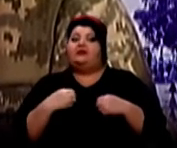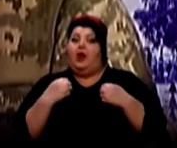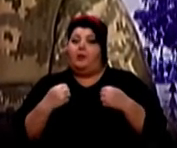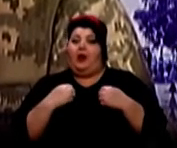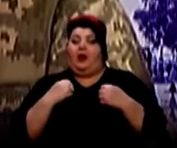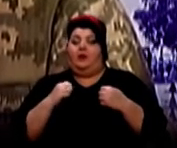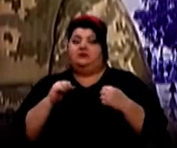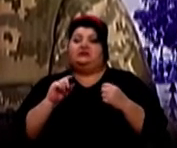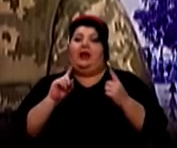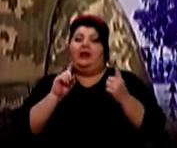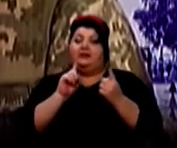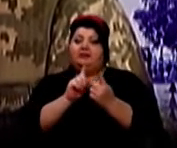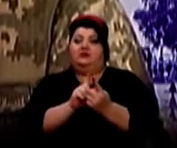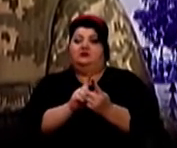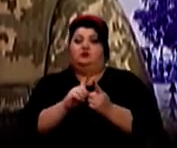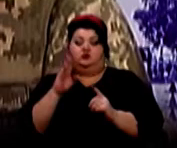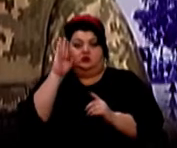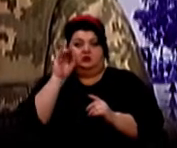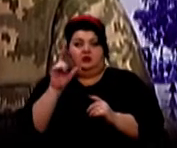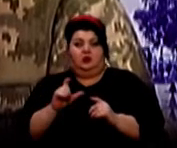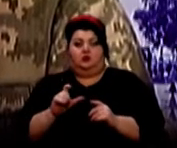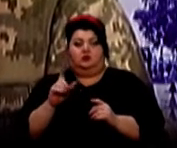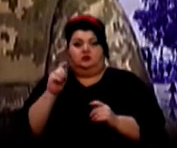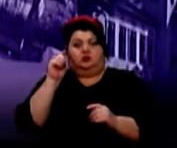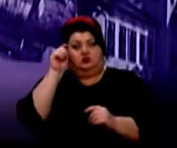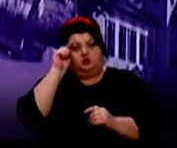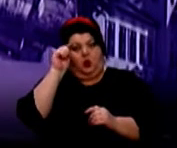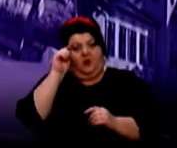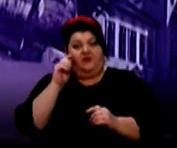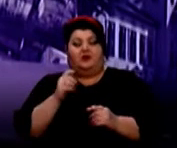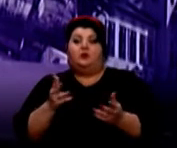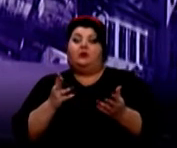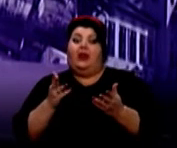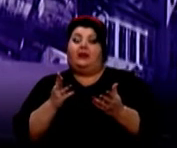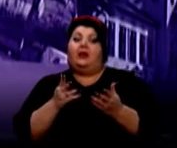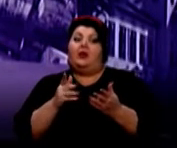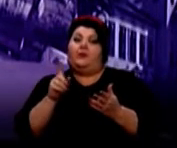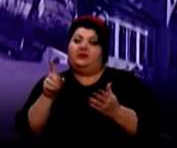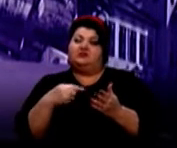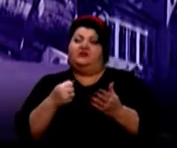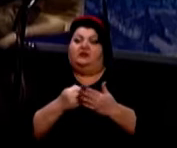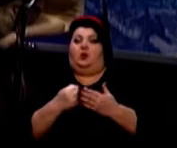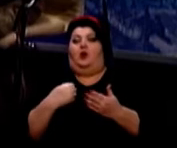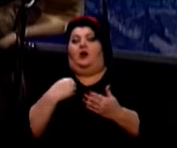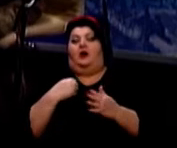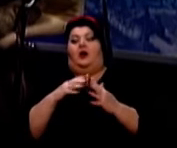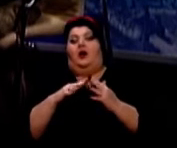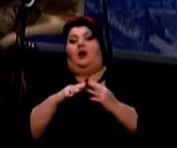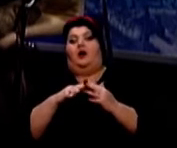на зустріч юнаку чи чоловіку, який призивається, і враховуємо